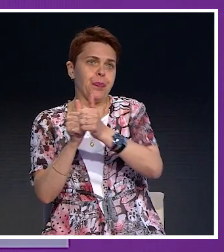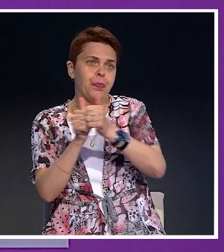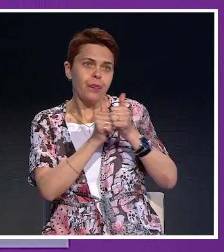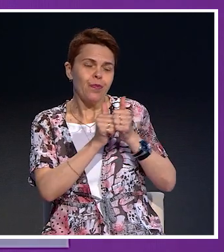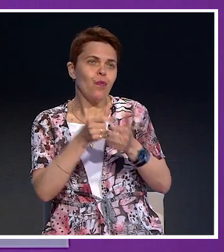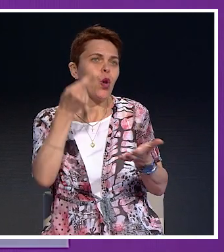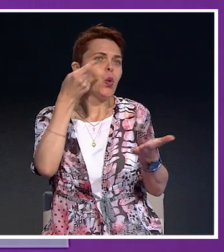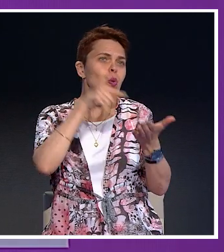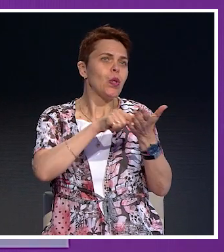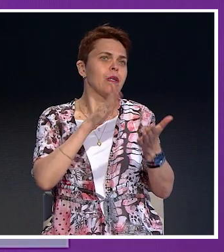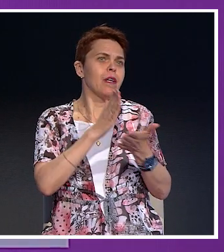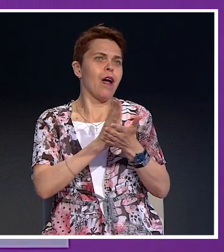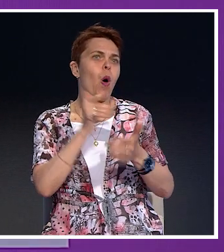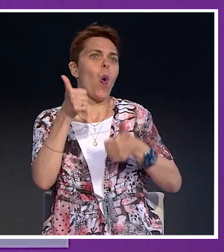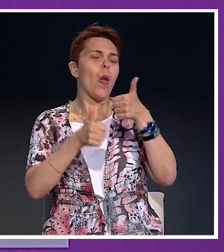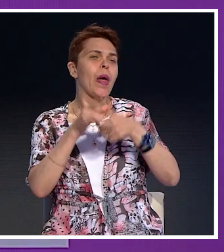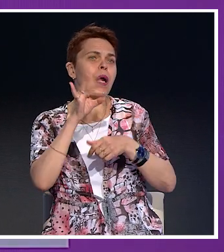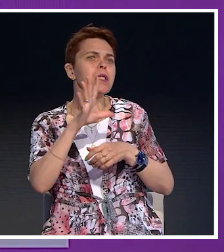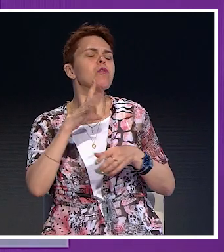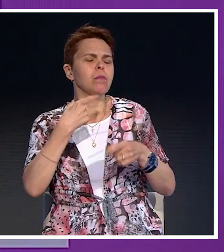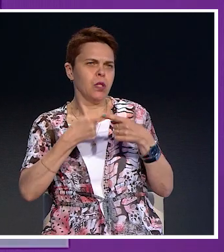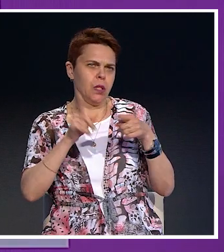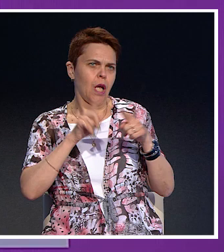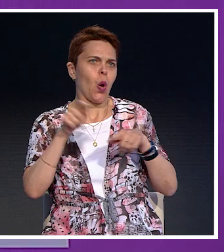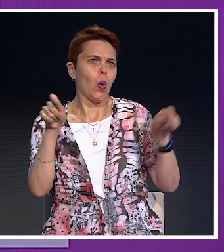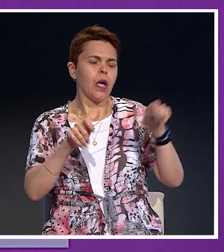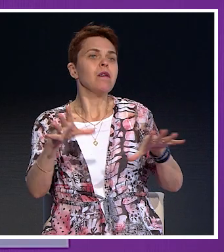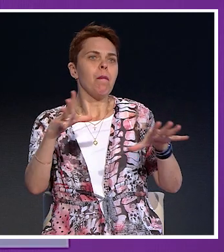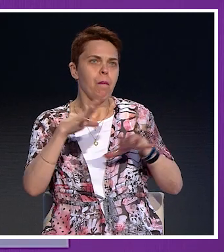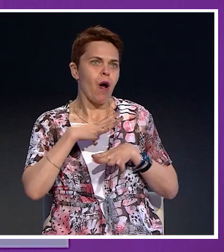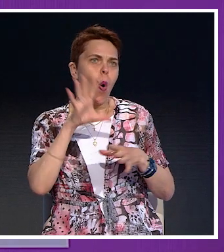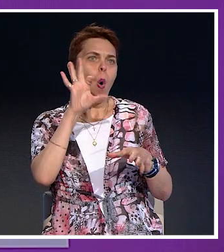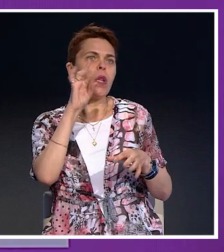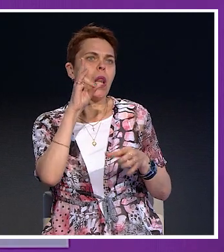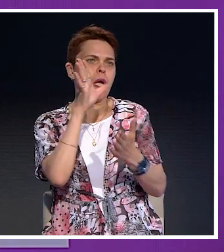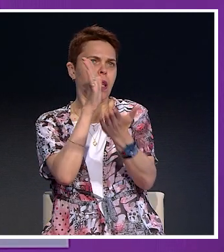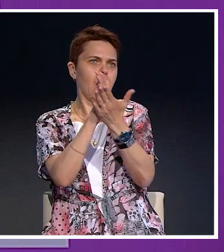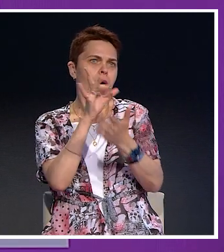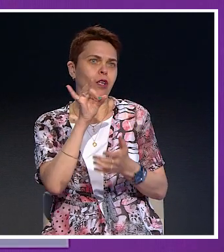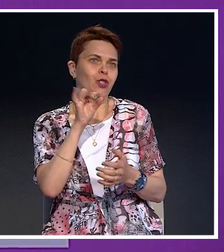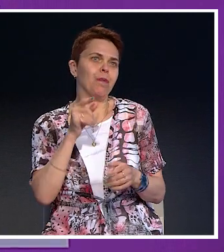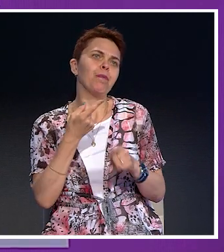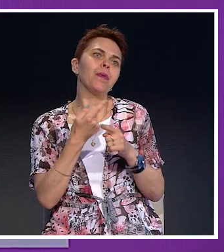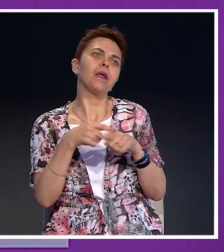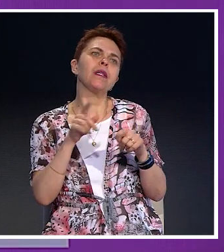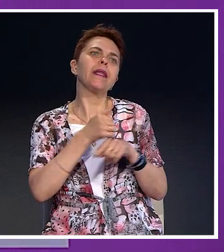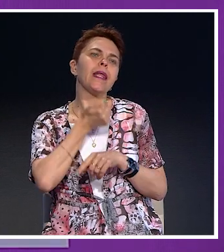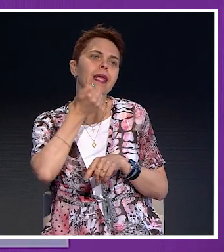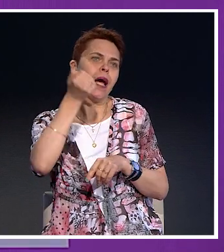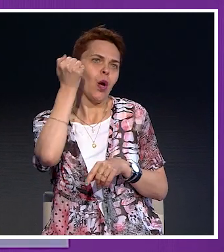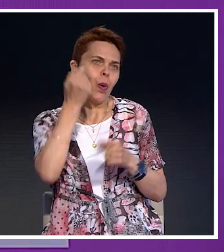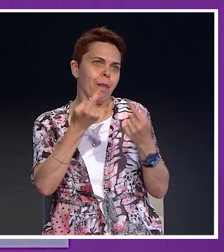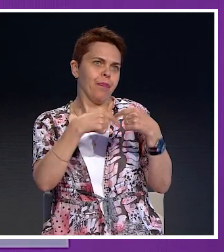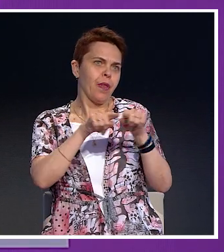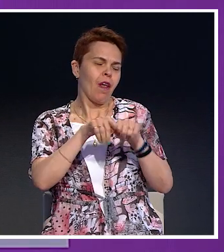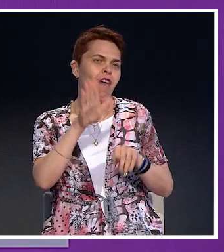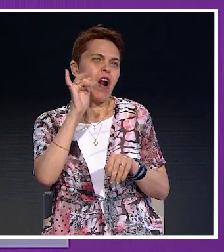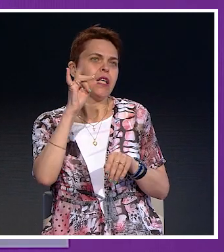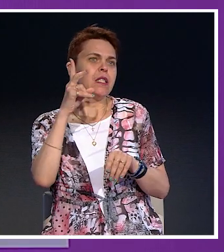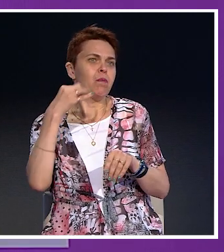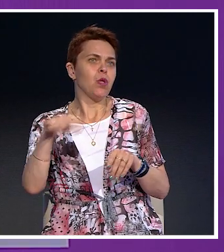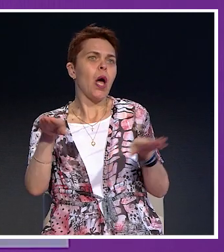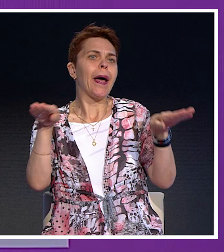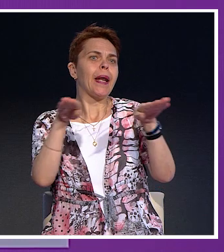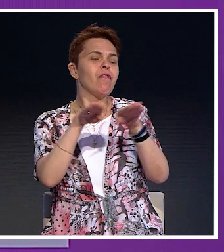максимальних зусиль, щоб український жіночий конгрес відбувся і саме сьогодні в онлайн-режимі. Дякую, звичайно, організаторам, міжфракційному